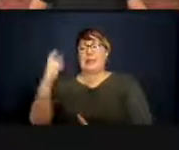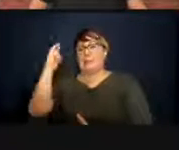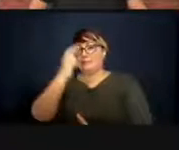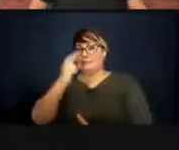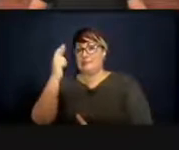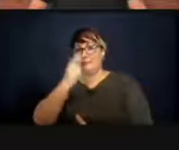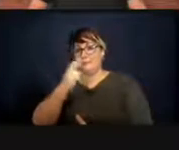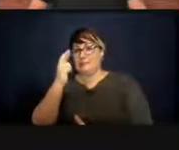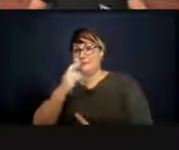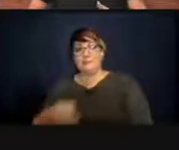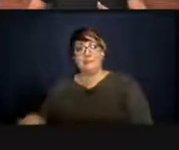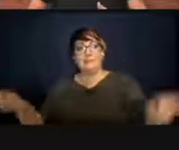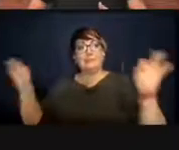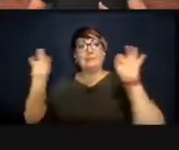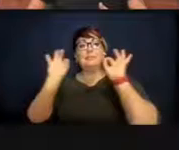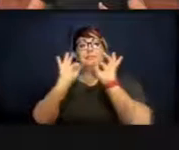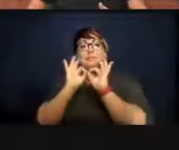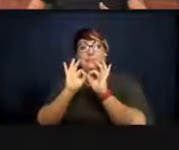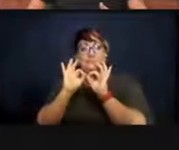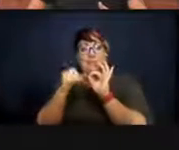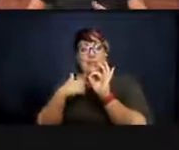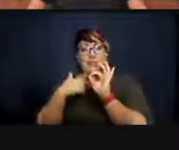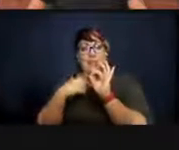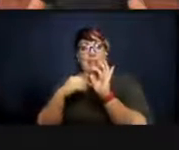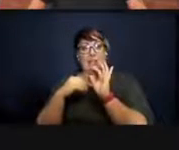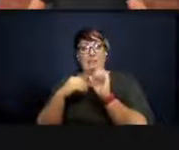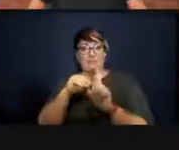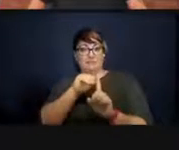ونحن ندرك حاليا